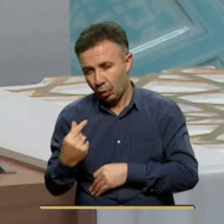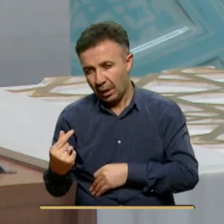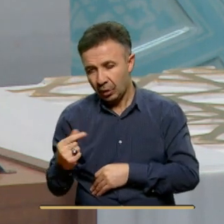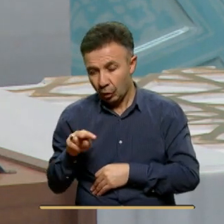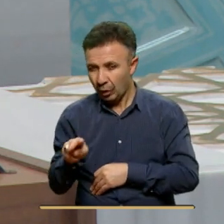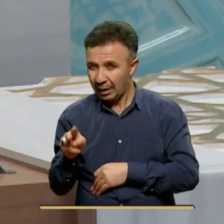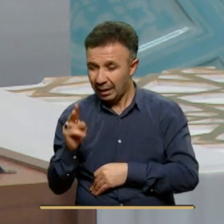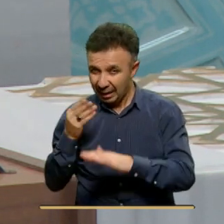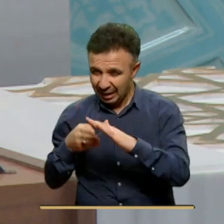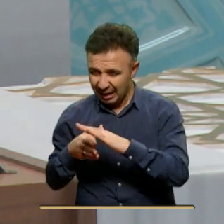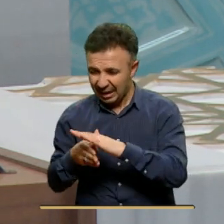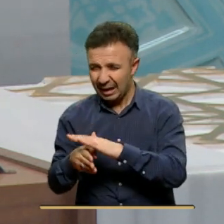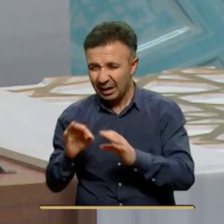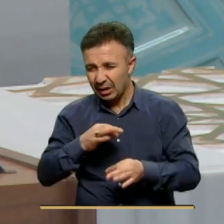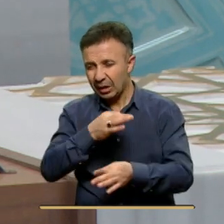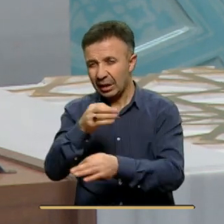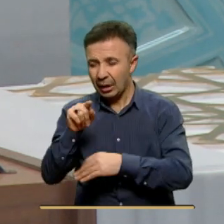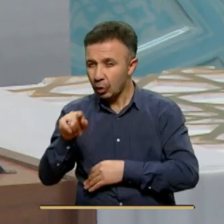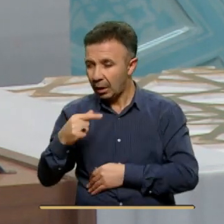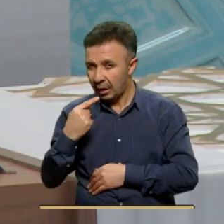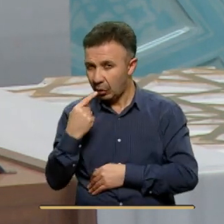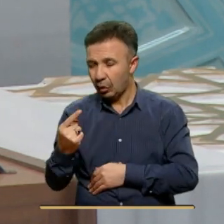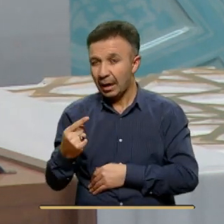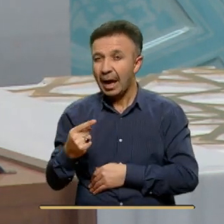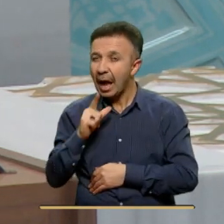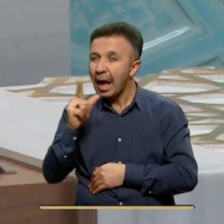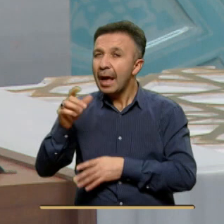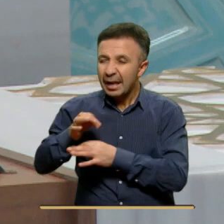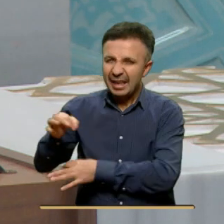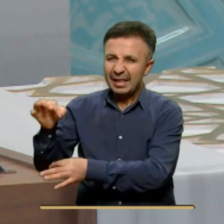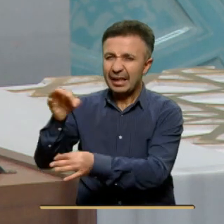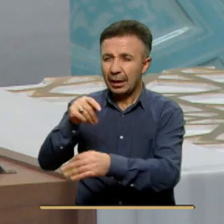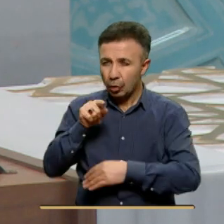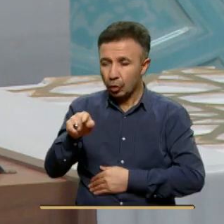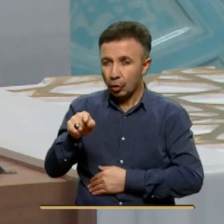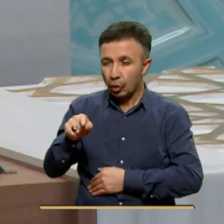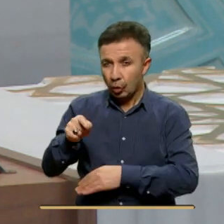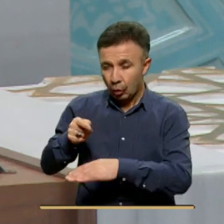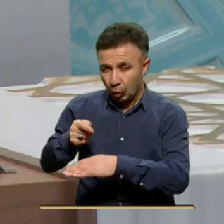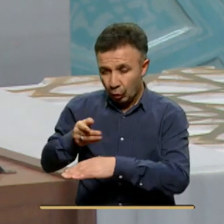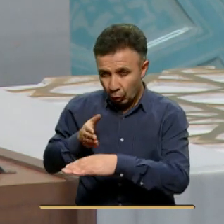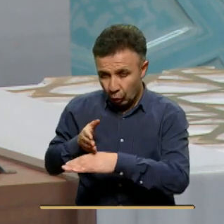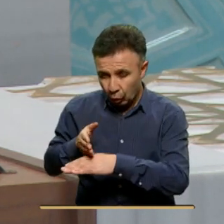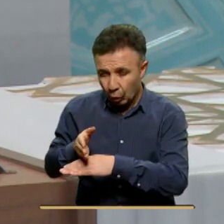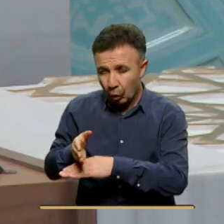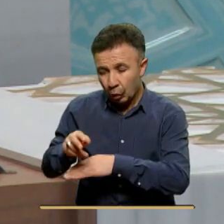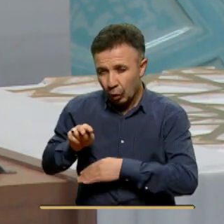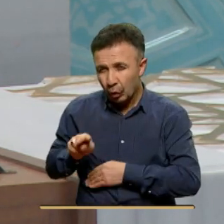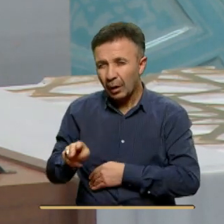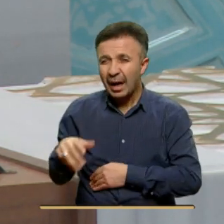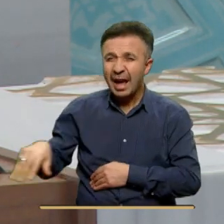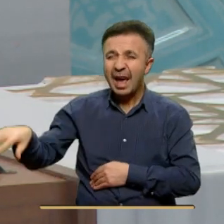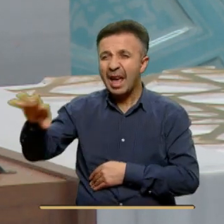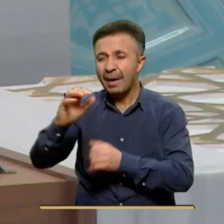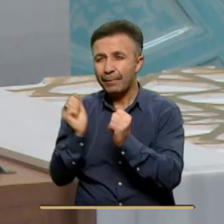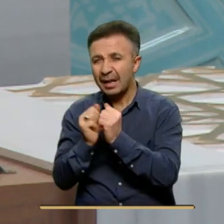ediyor. Ey insanlar! Şu doğru yola hep birlikte girin.